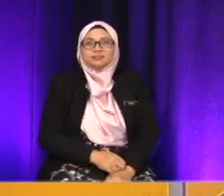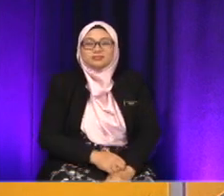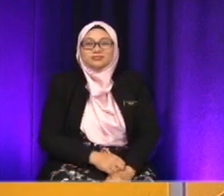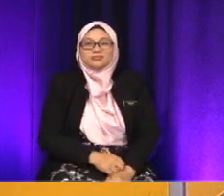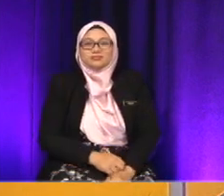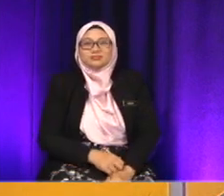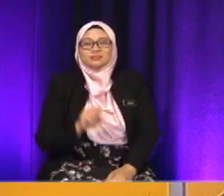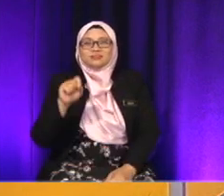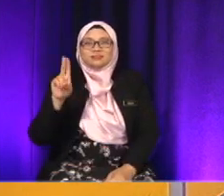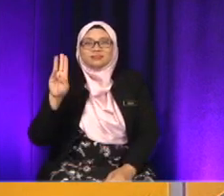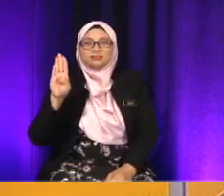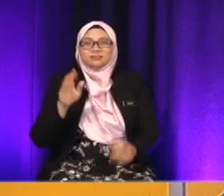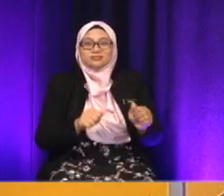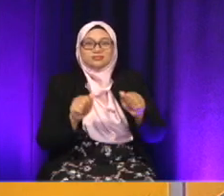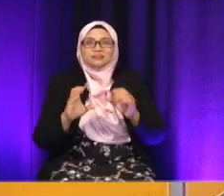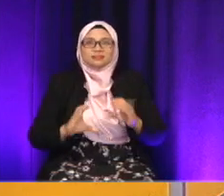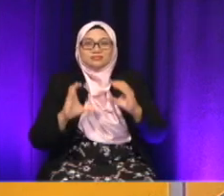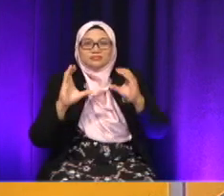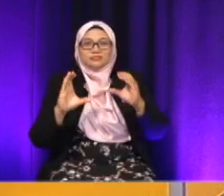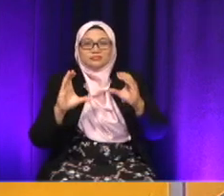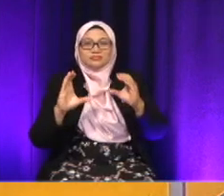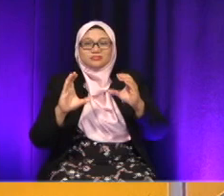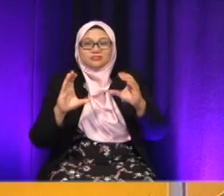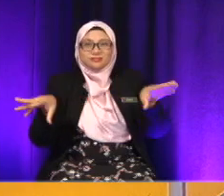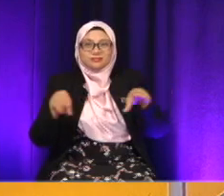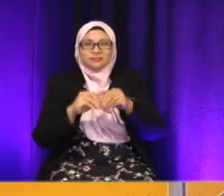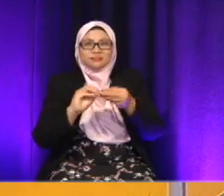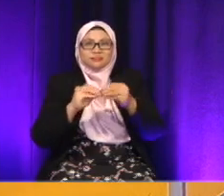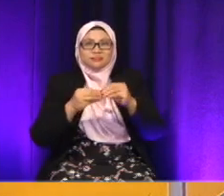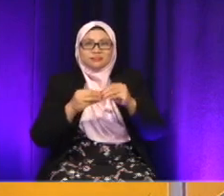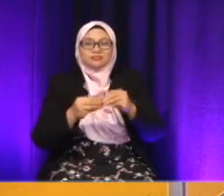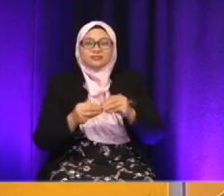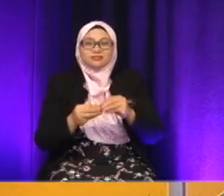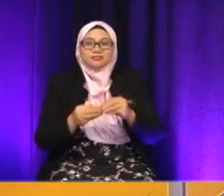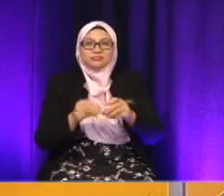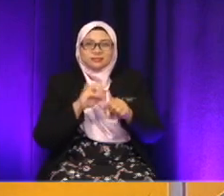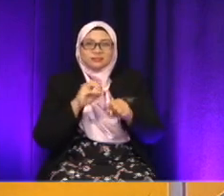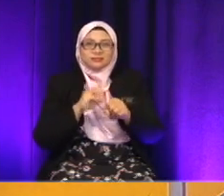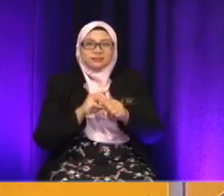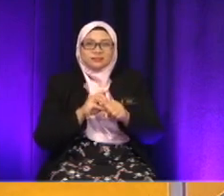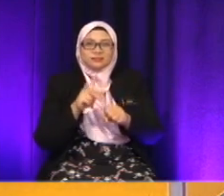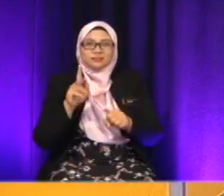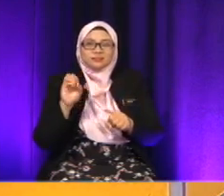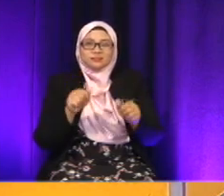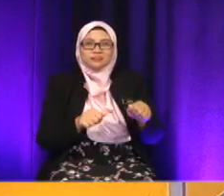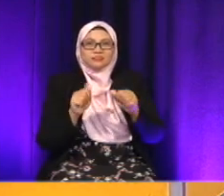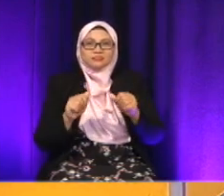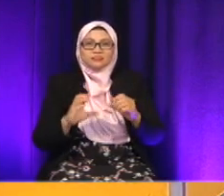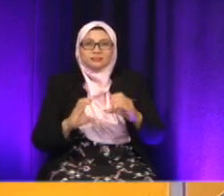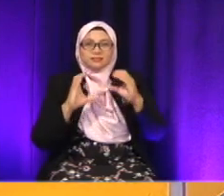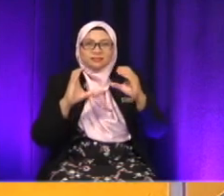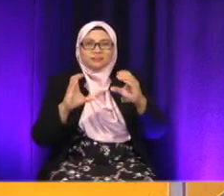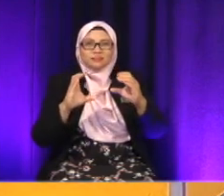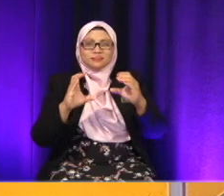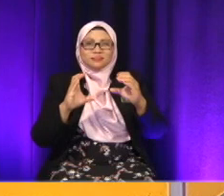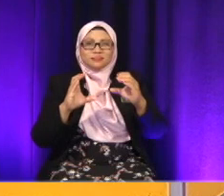oke Ya ini jumlah Nuh masuknya dalam acara itu dia mesti ada ejaan macam nih yaitu pada